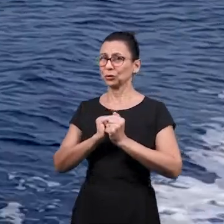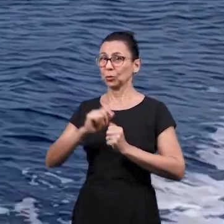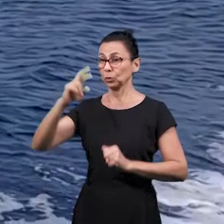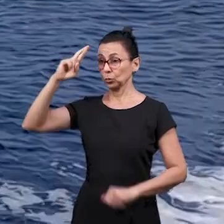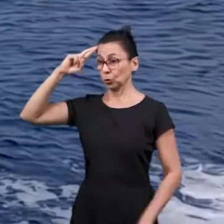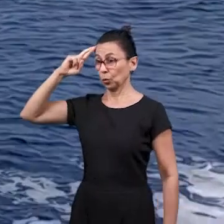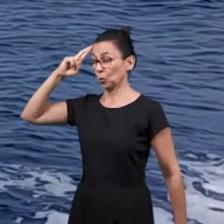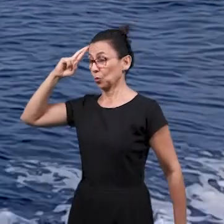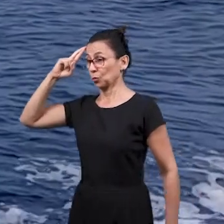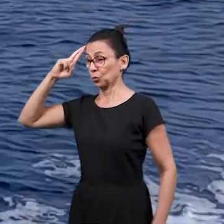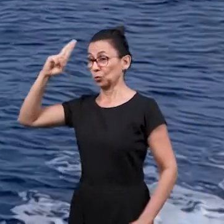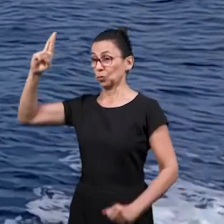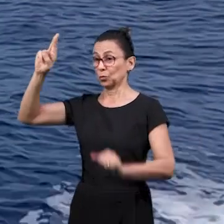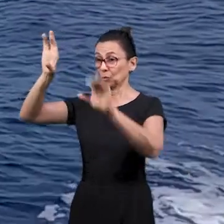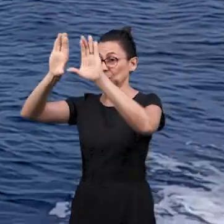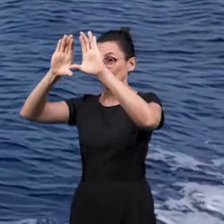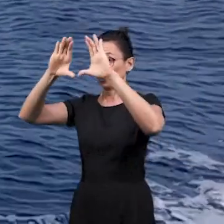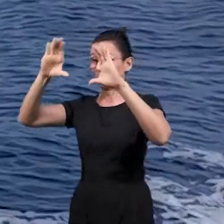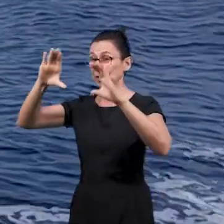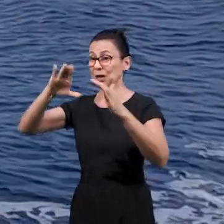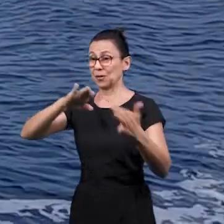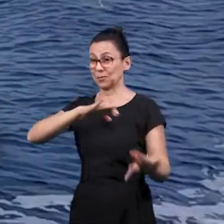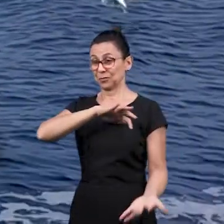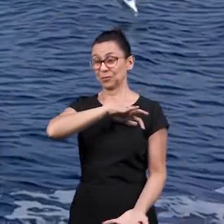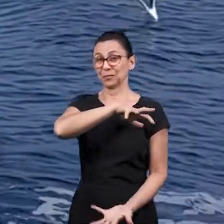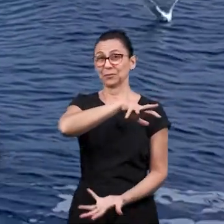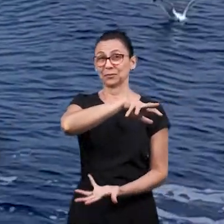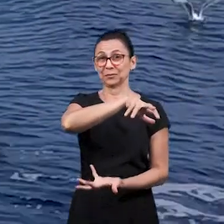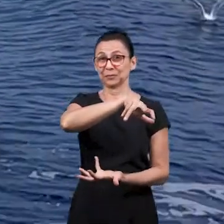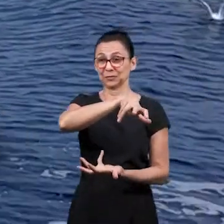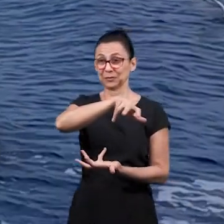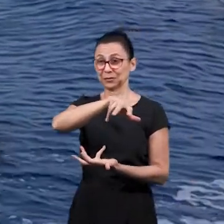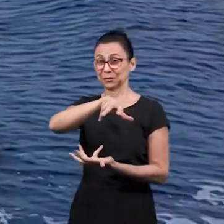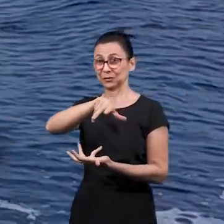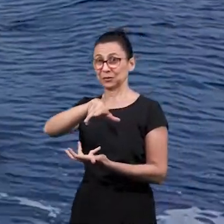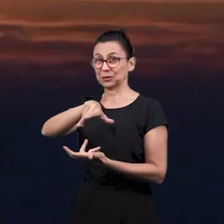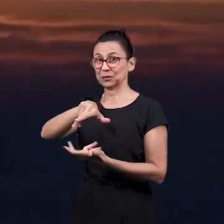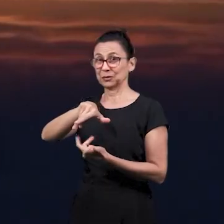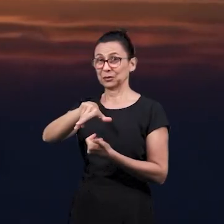Небесную Божью обитель на вечный покой прими.